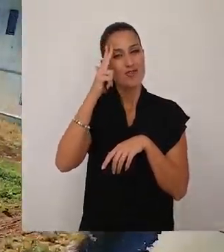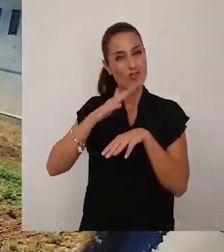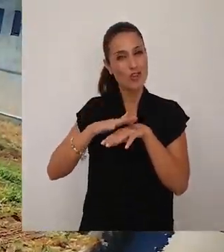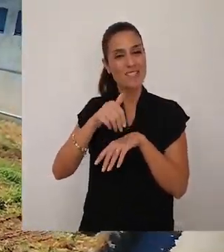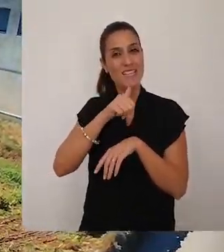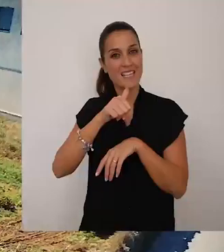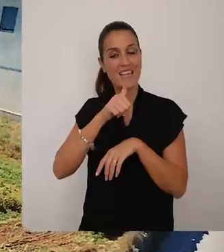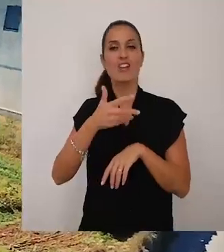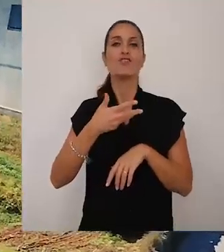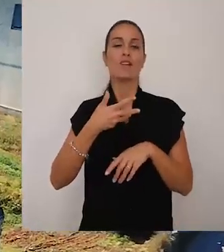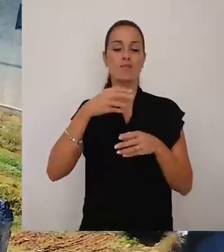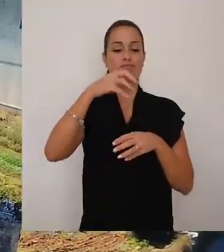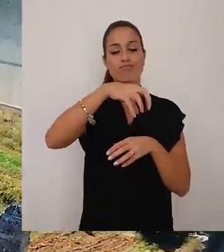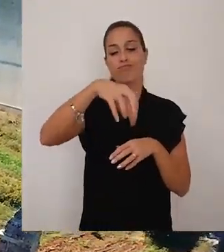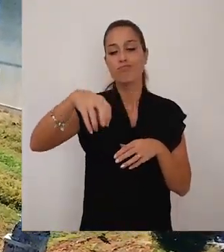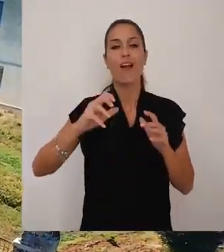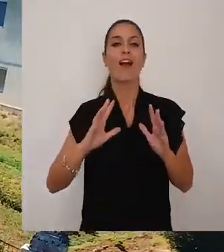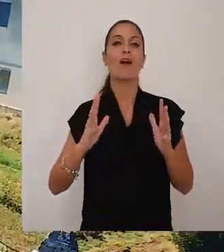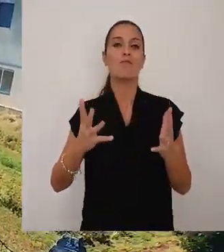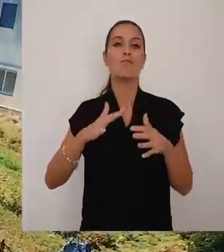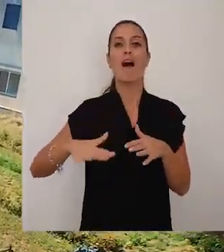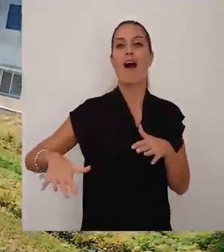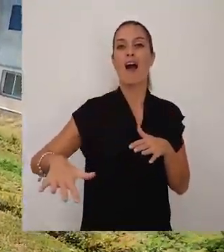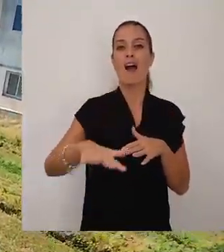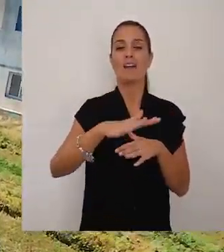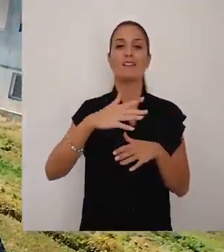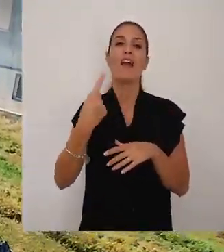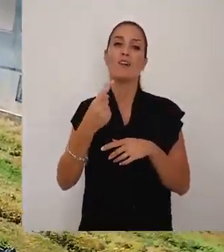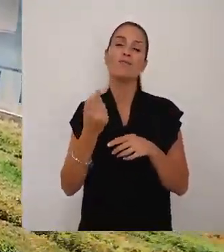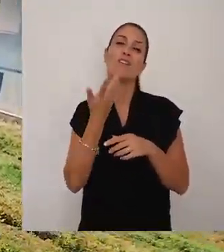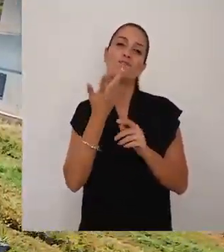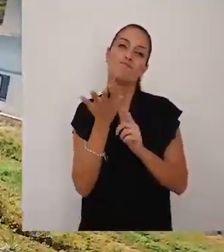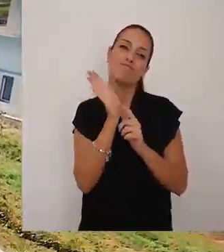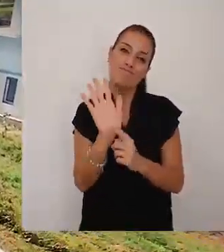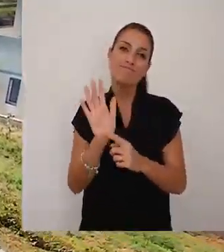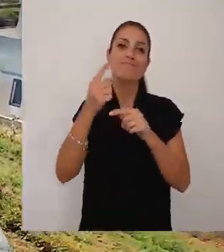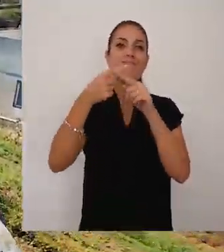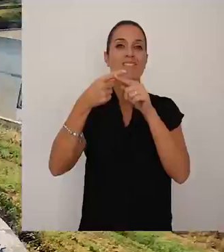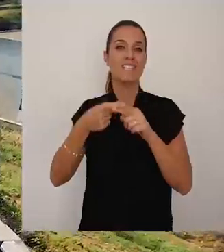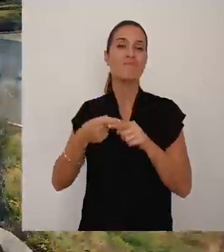circostante all'abitato, come testimonianza dell'antica storia delle genti di questa terra.